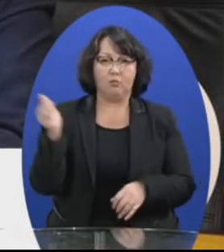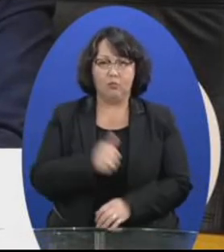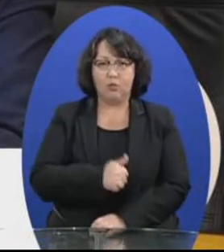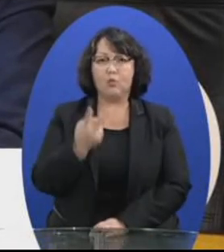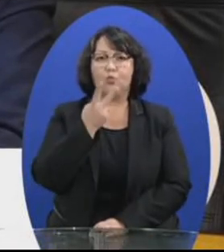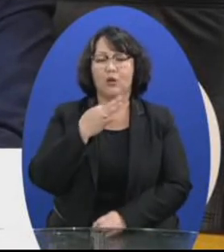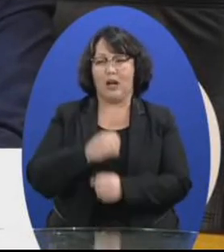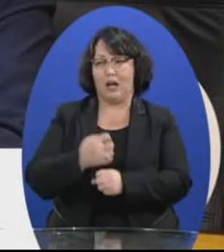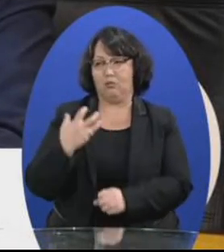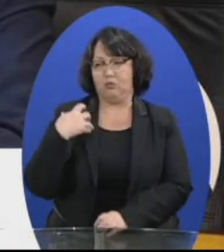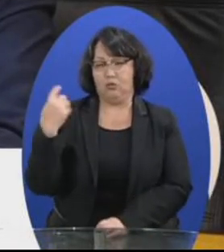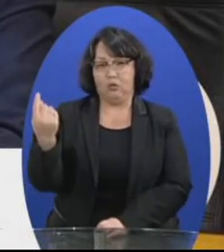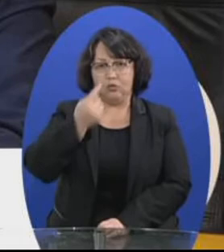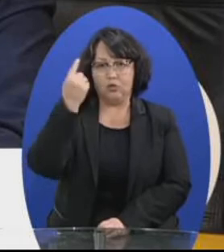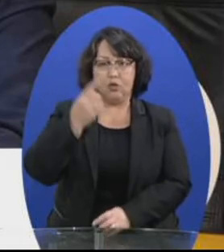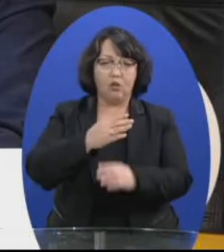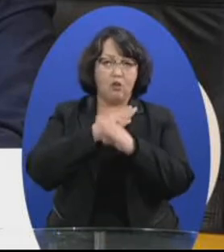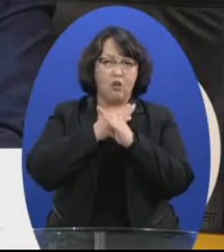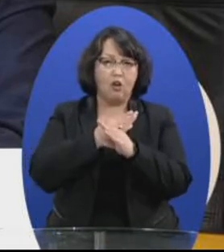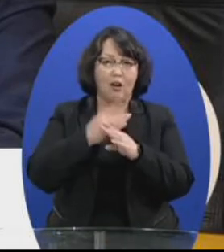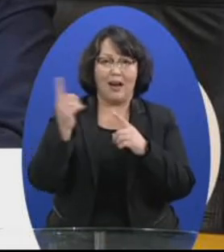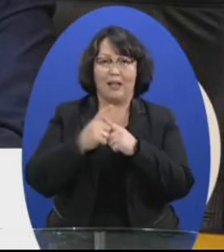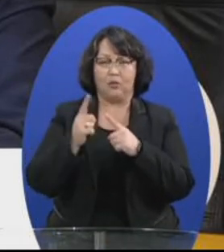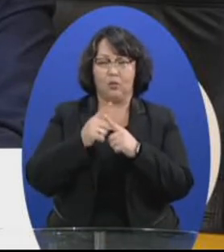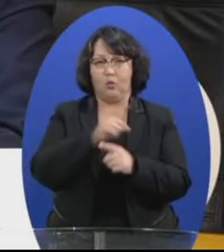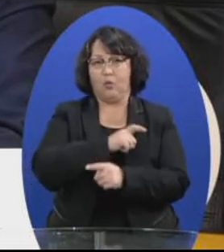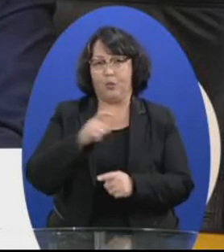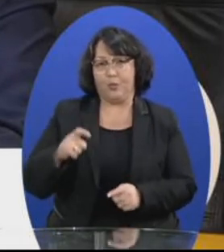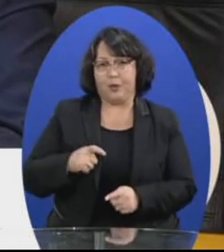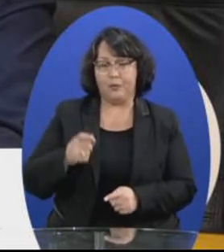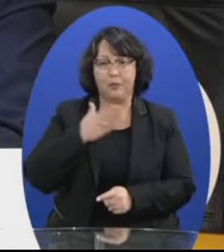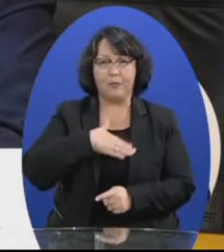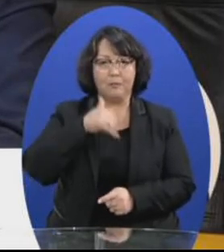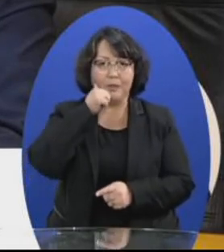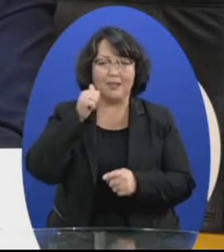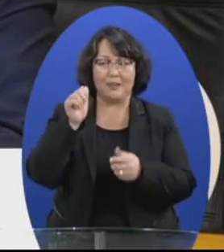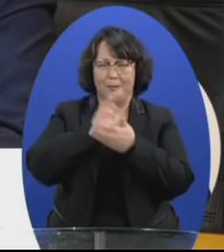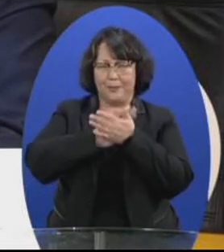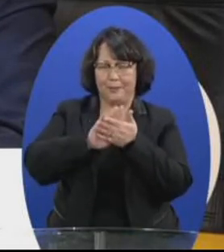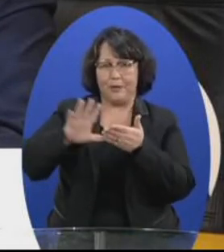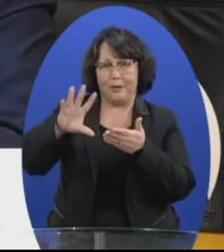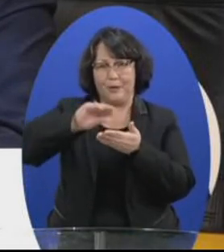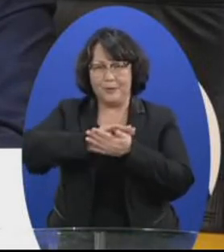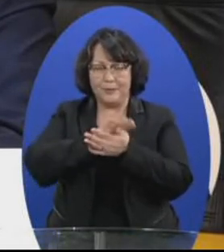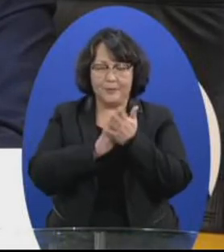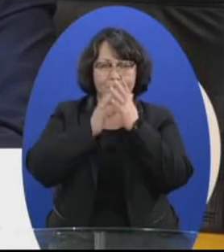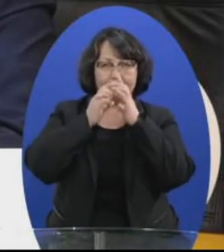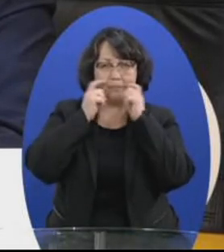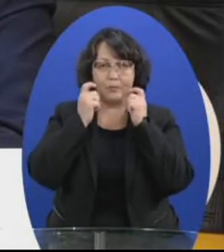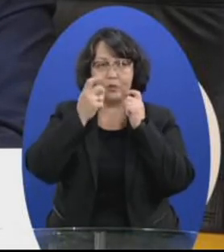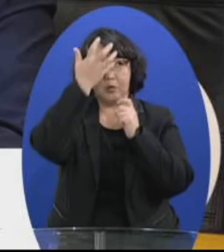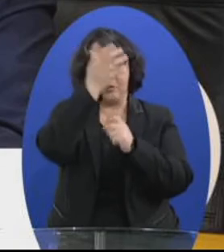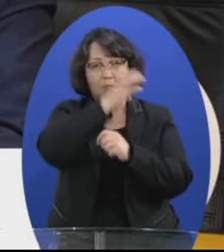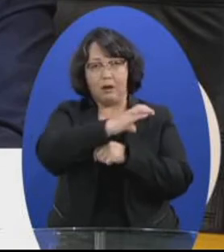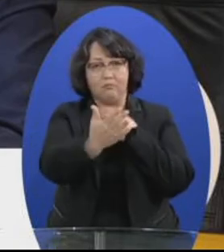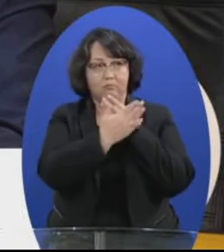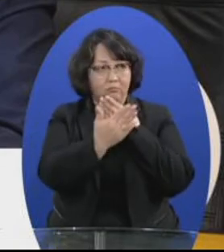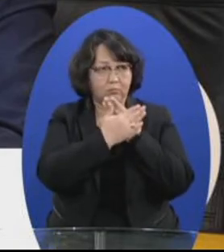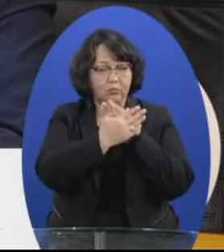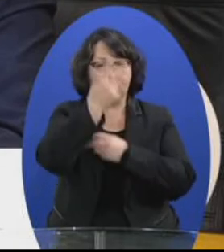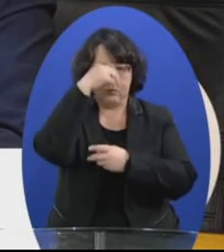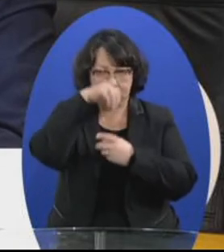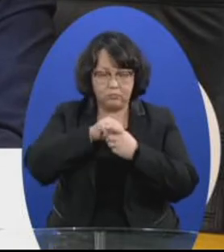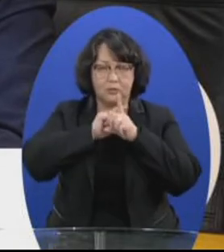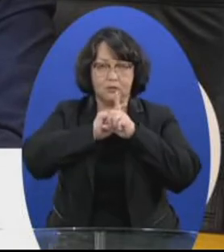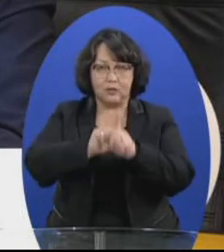хариуцлагаа өндөрдүүлж 20 цэрийн дэглэмийг чанд сахиж хувийн ариун цэвэр төрийн холбогдох байгууллагуудаас тавьж байгаа шаардлагыг чанд